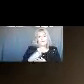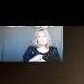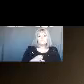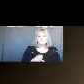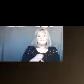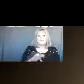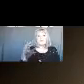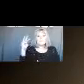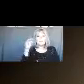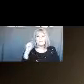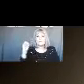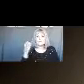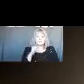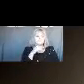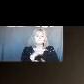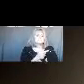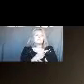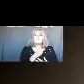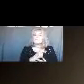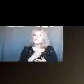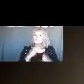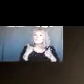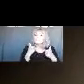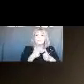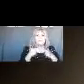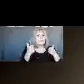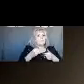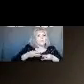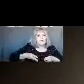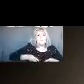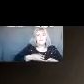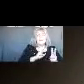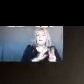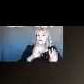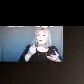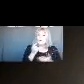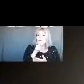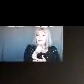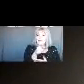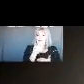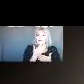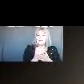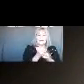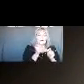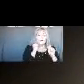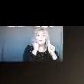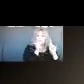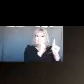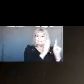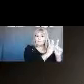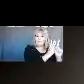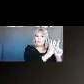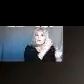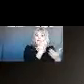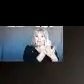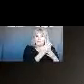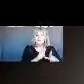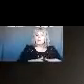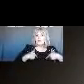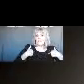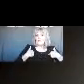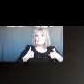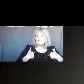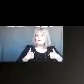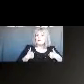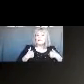hoor. Daar is vele maniere hoe jy jou disipelskap kan uitleef, hoe jy jou story kan leer ken, weet hoe dit werk en